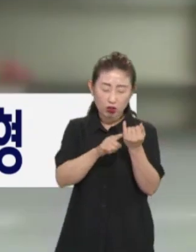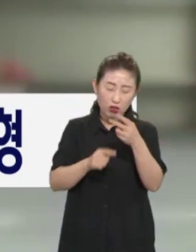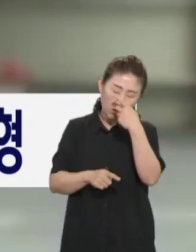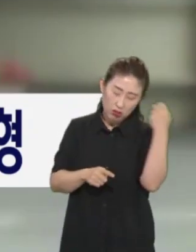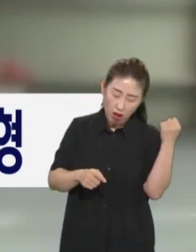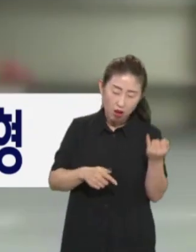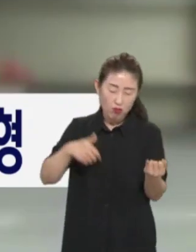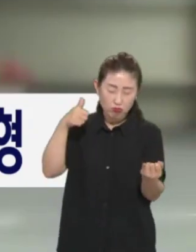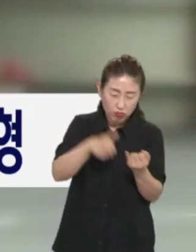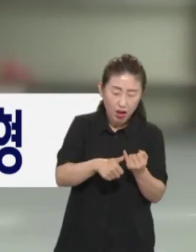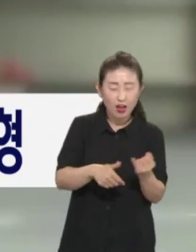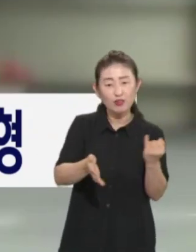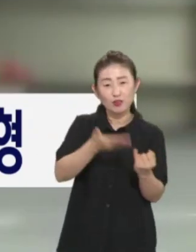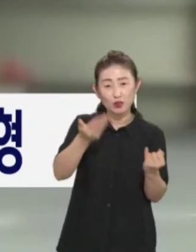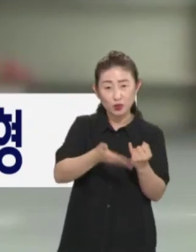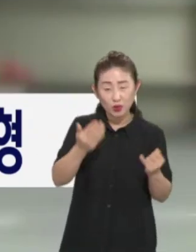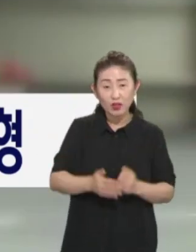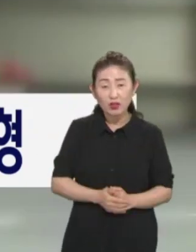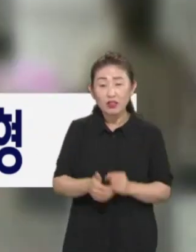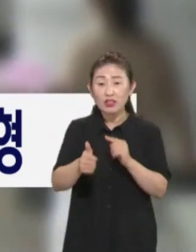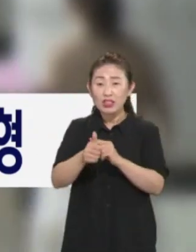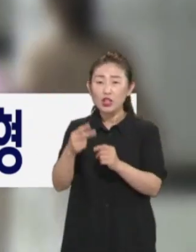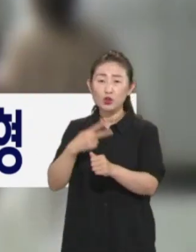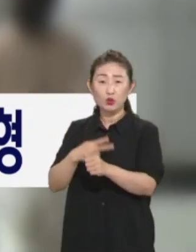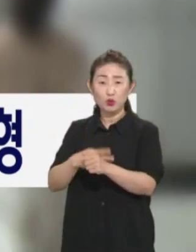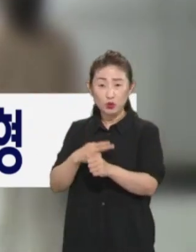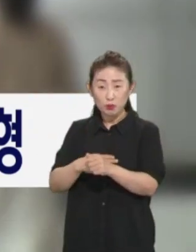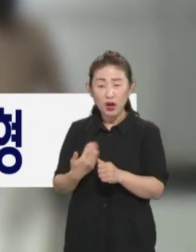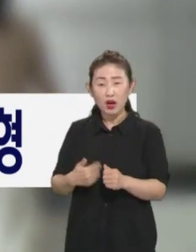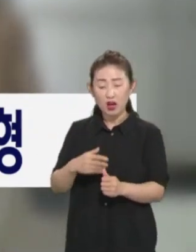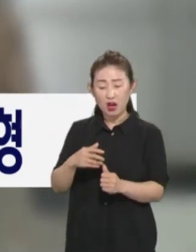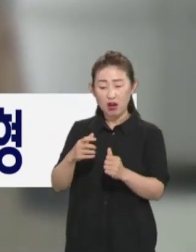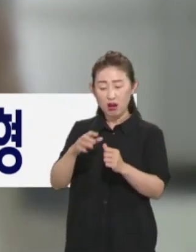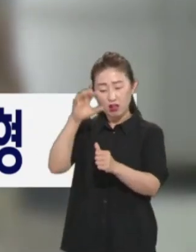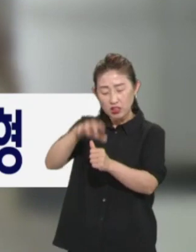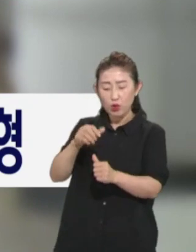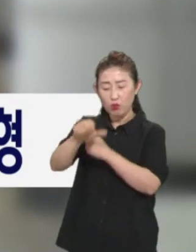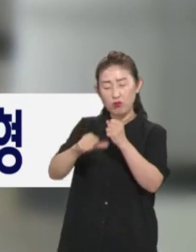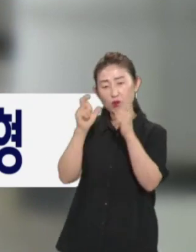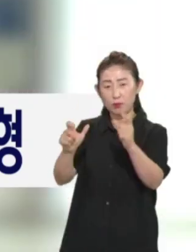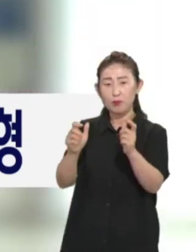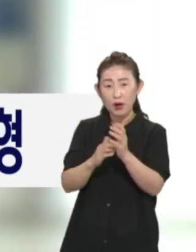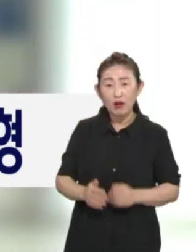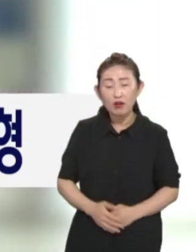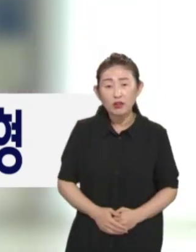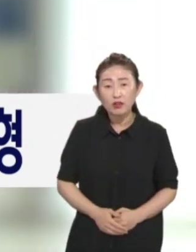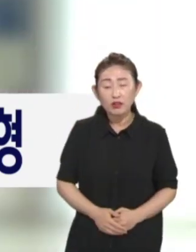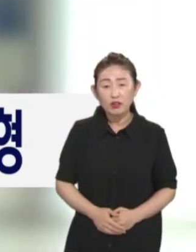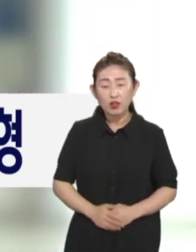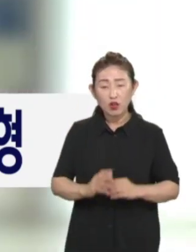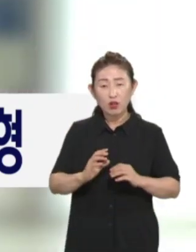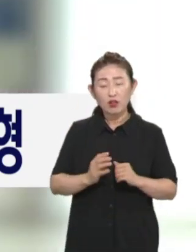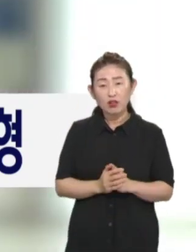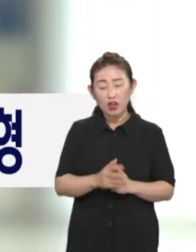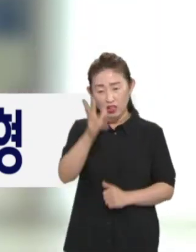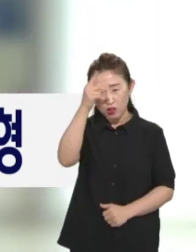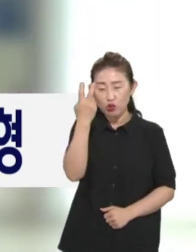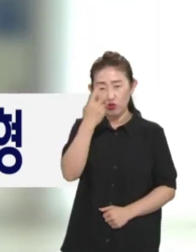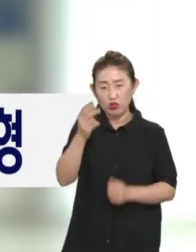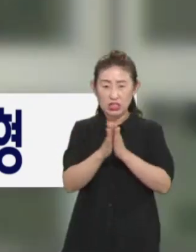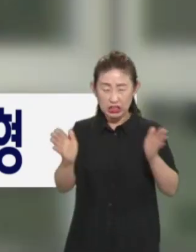추행한 혐의로 기소된 57살 A씨에게 징역 5년을 선고했습니다. 앞서 해당 국립대 측은 경찰이